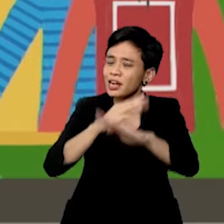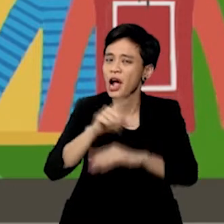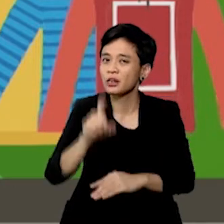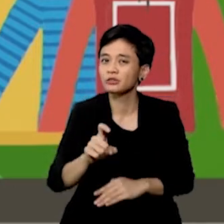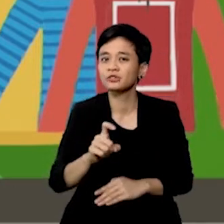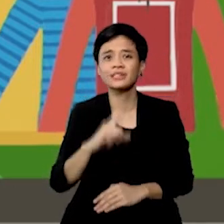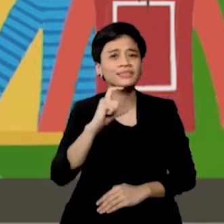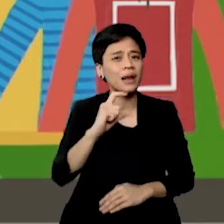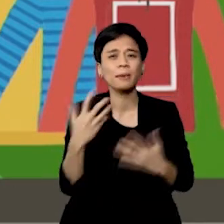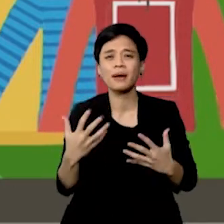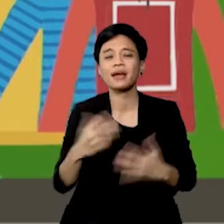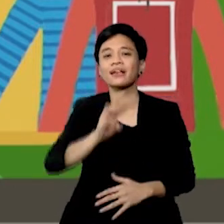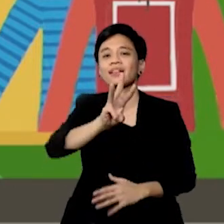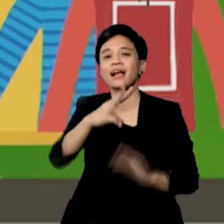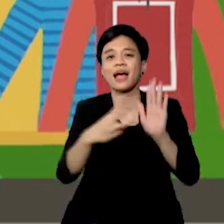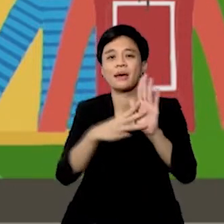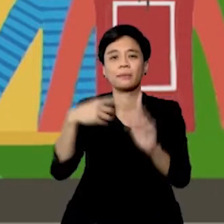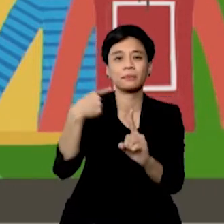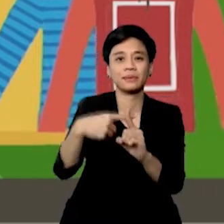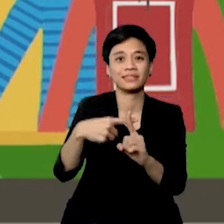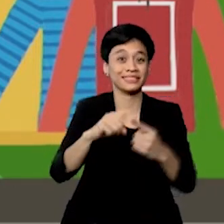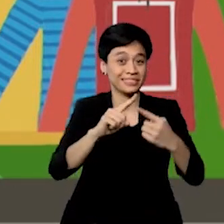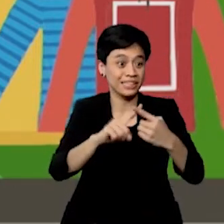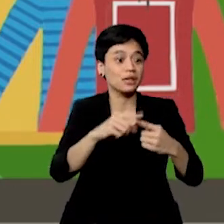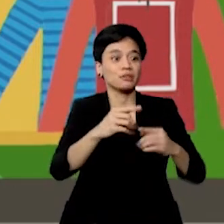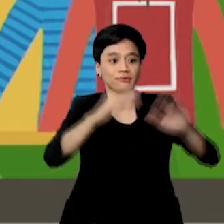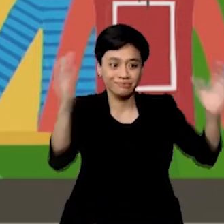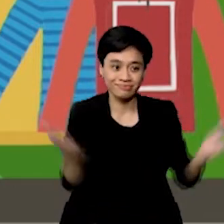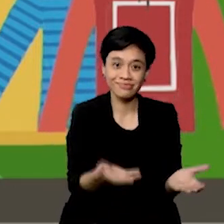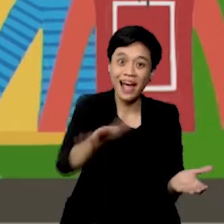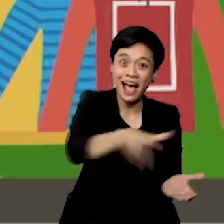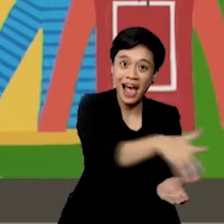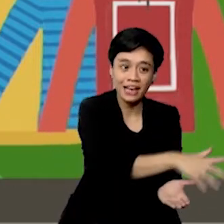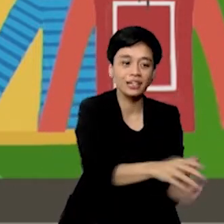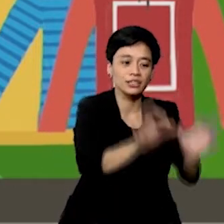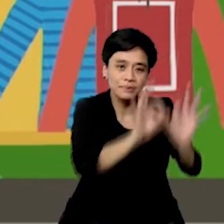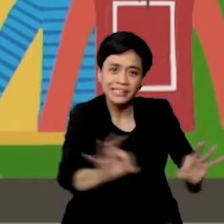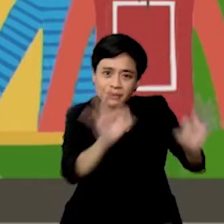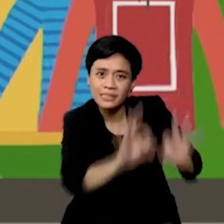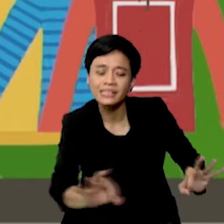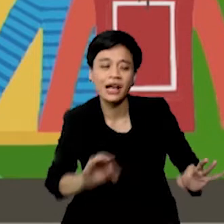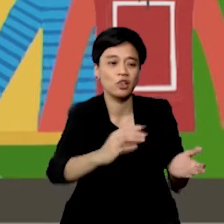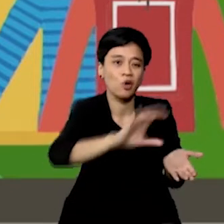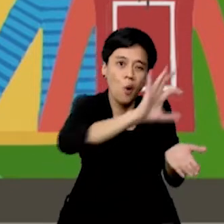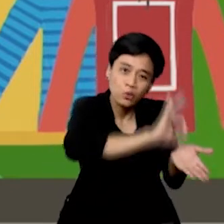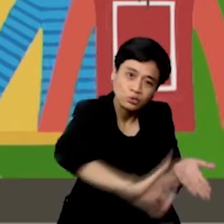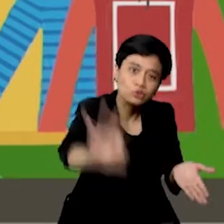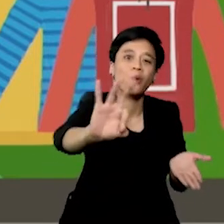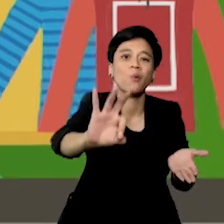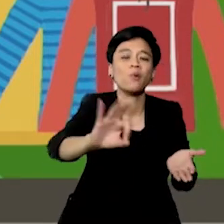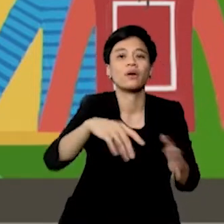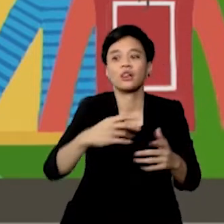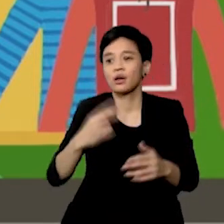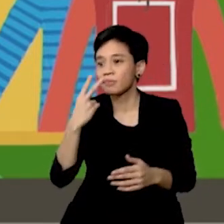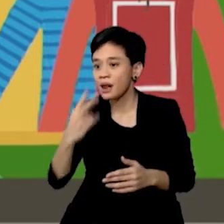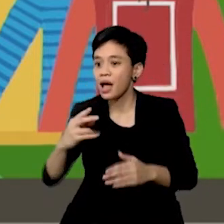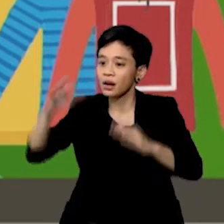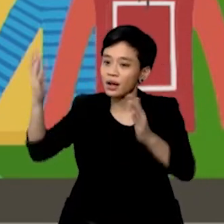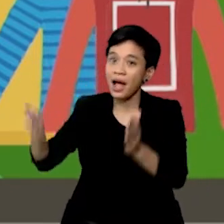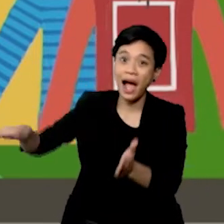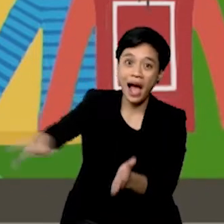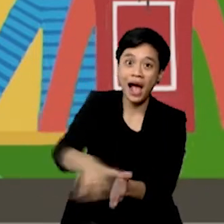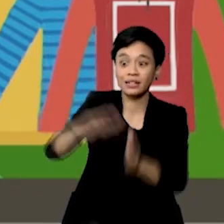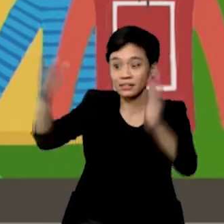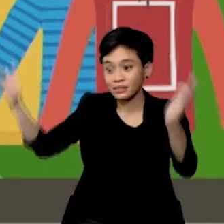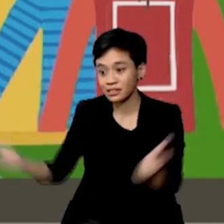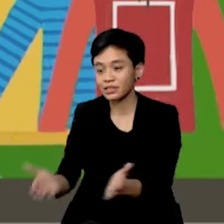melakukan 3M+, yakni menguras penampungan air bersih atau mengeringkan genangan air, menutup kolam atau wadah penampungan